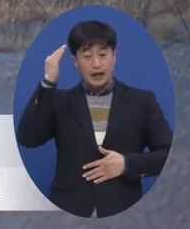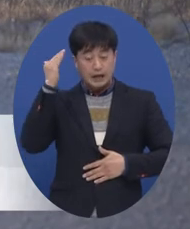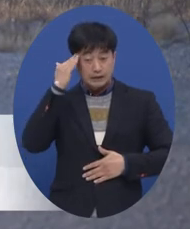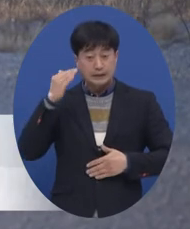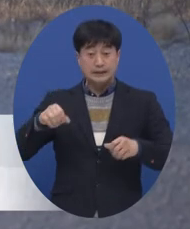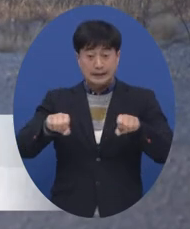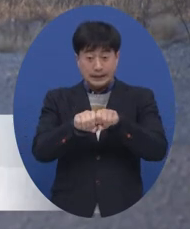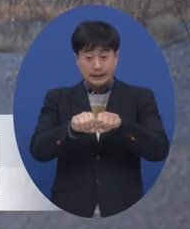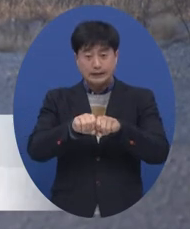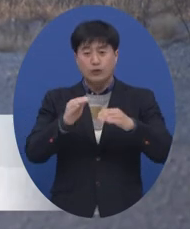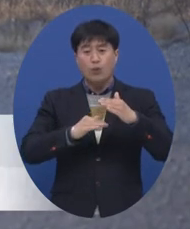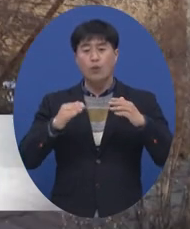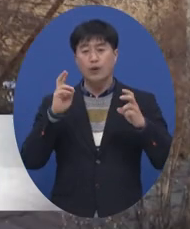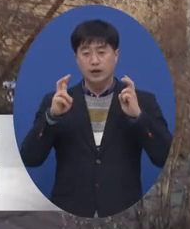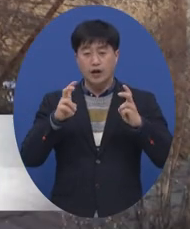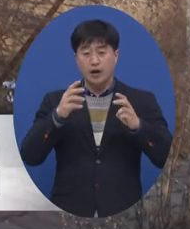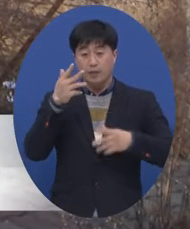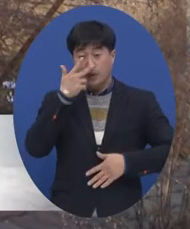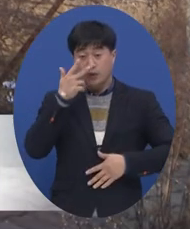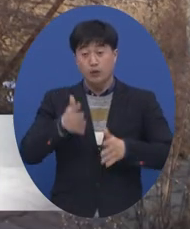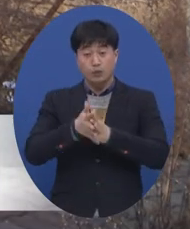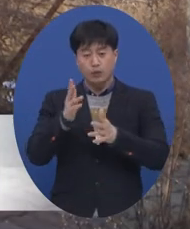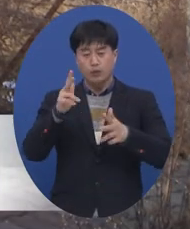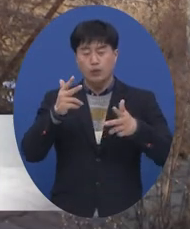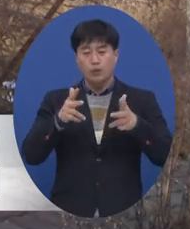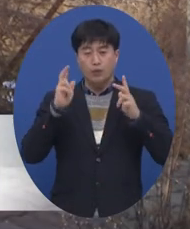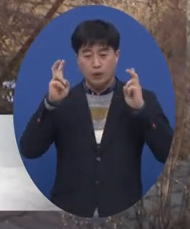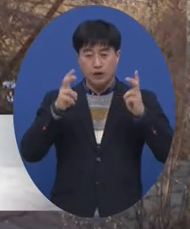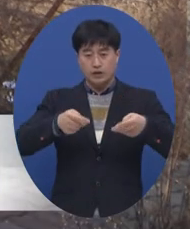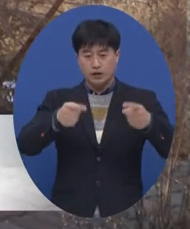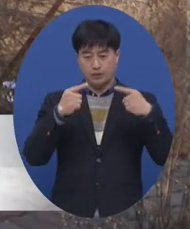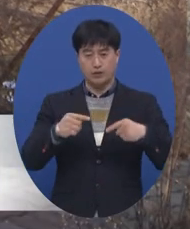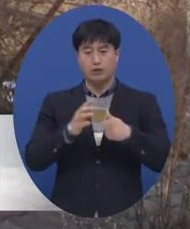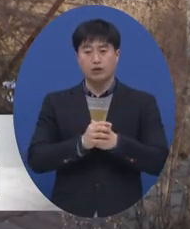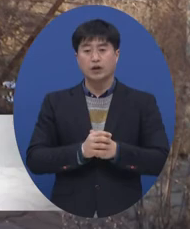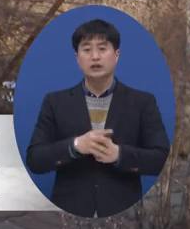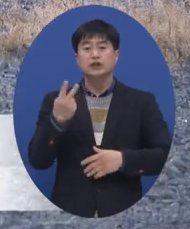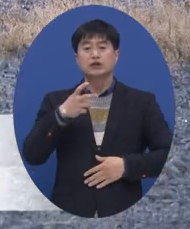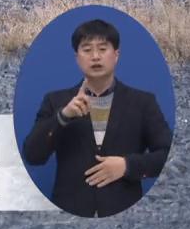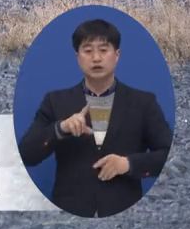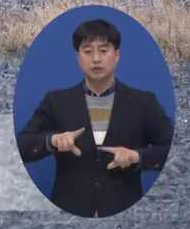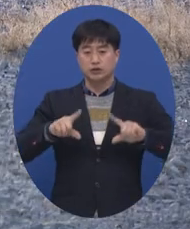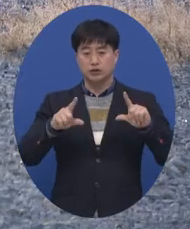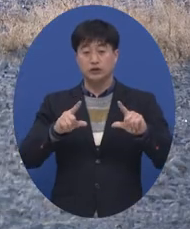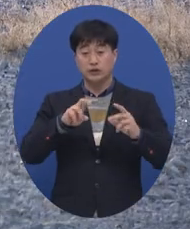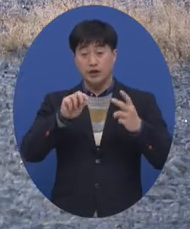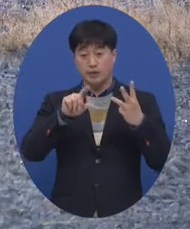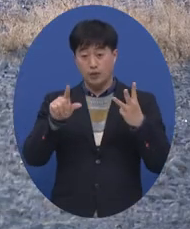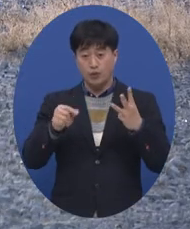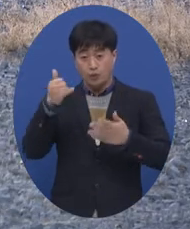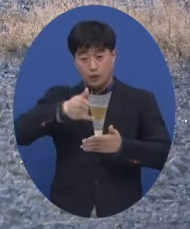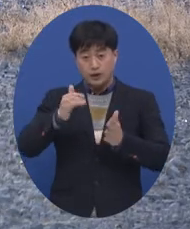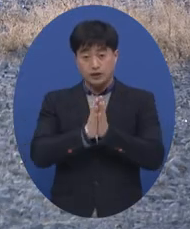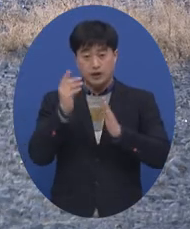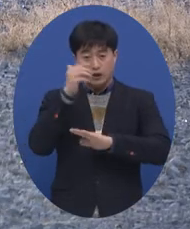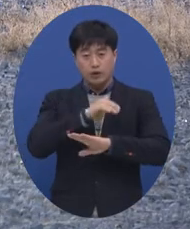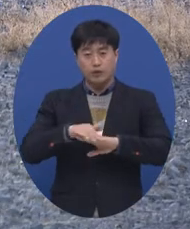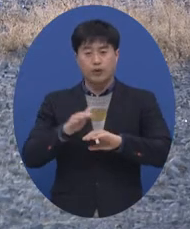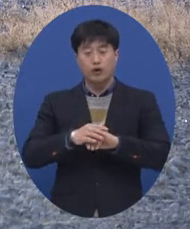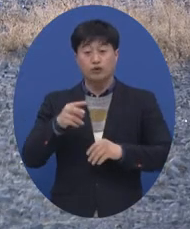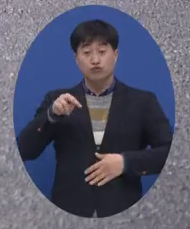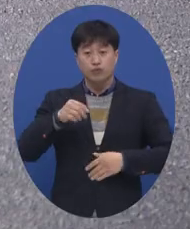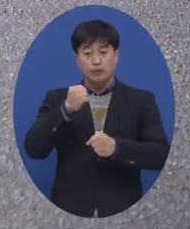한국가스기술공사와 평택도시공사가 참여합니다. 수소 추출 시설은 오는 2021년 3월 준공 예정으로 수소